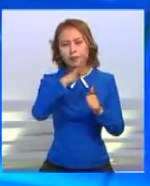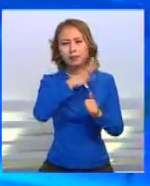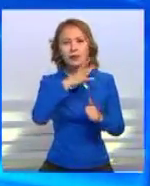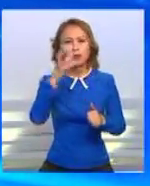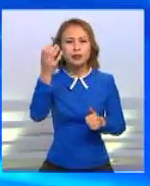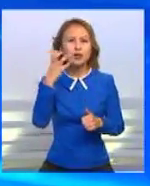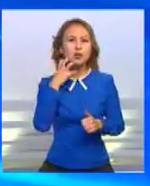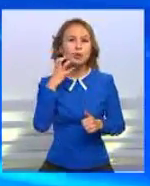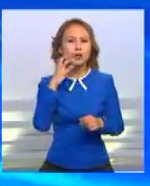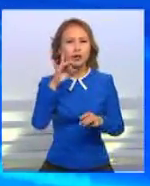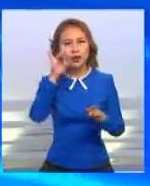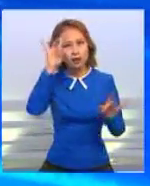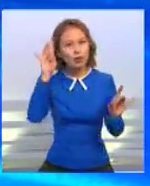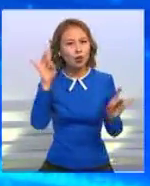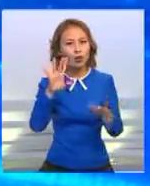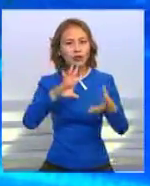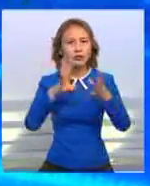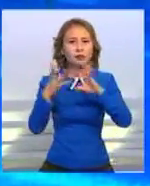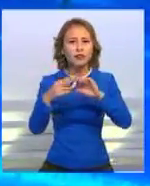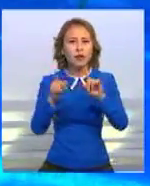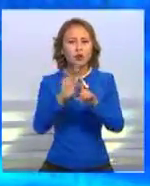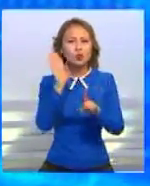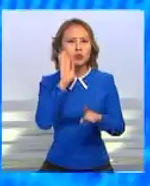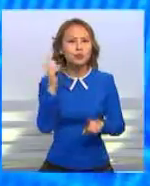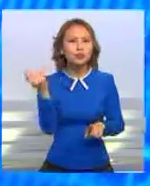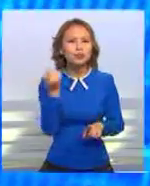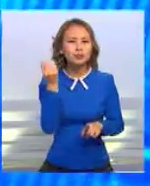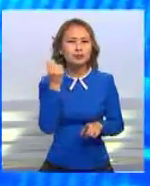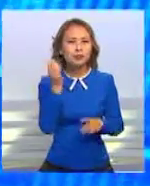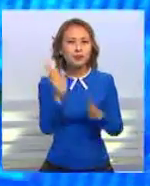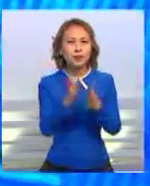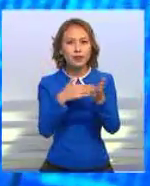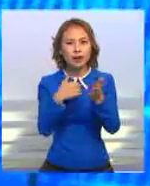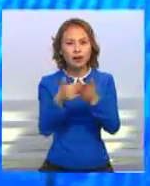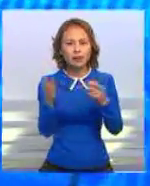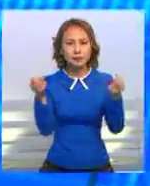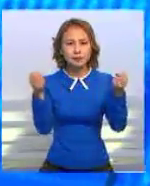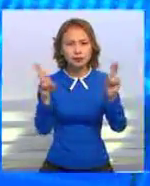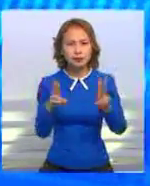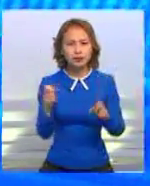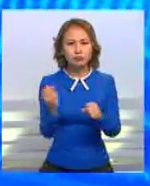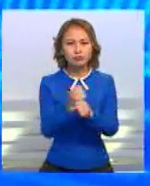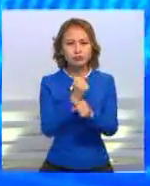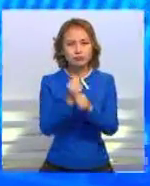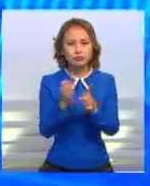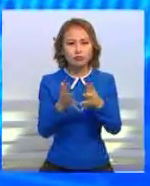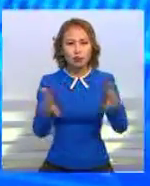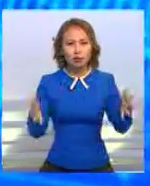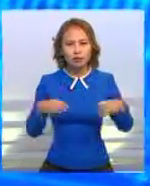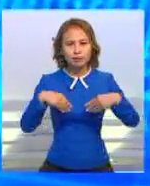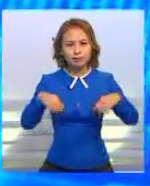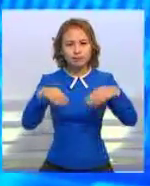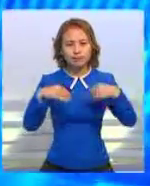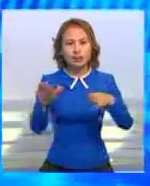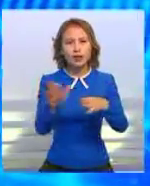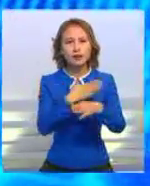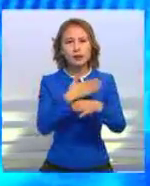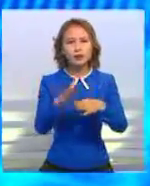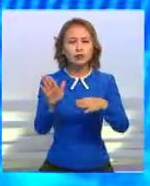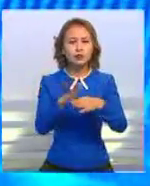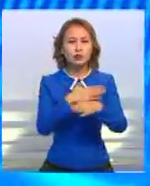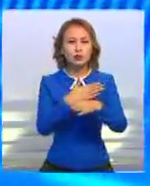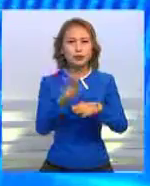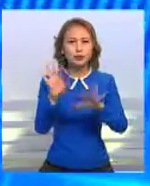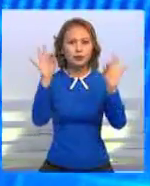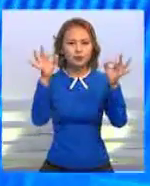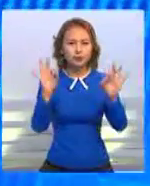маржанынан рекорд жаңартатын аймақ суды аз қажет ететін майлы дақылдардың да көлемін көбейте бастады. Одан бөлек жекелеген